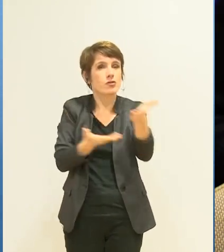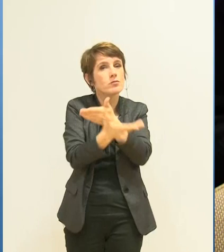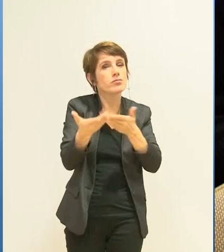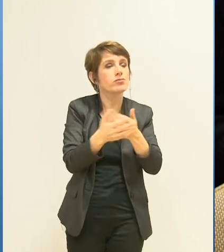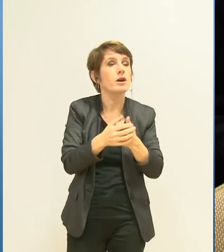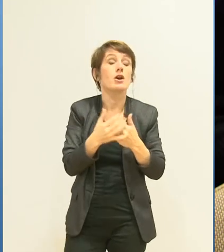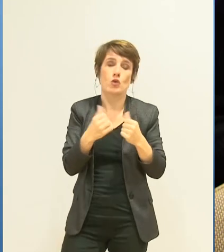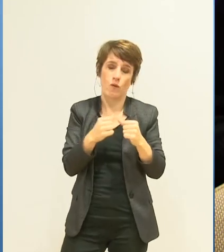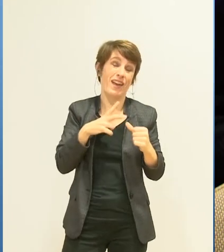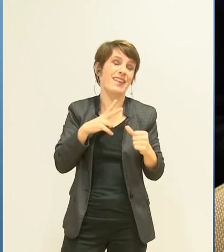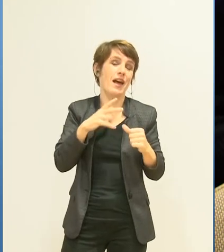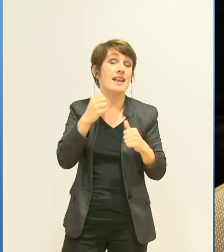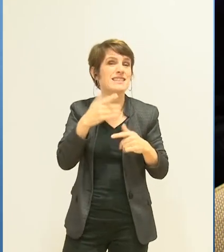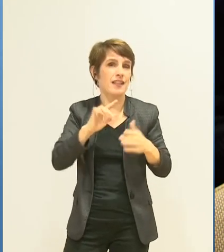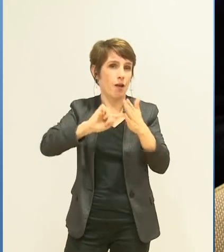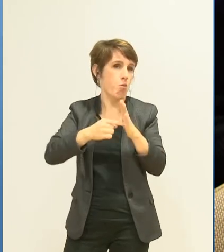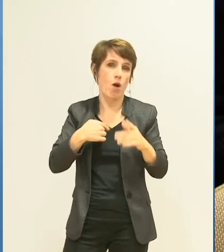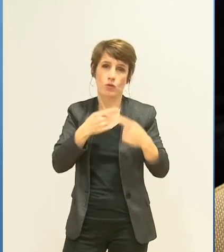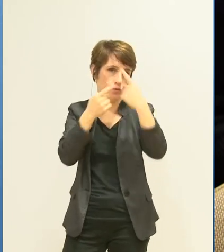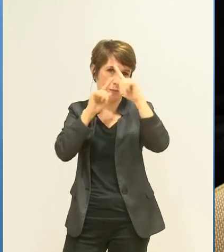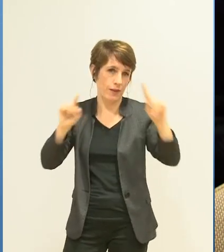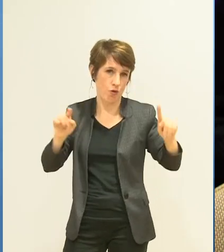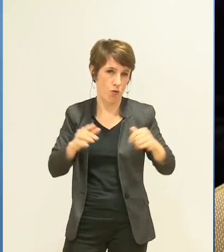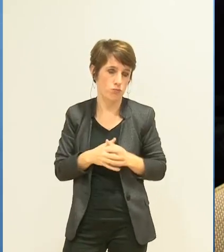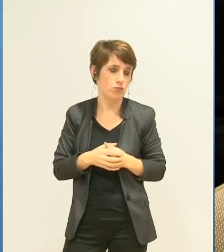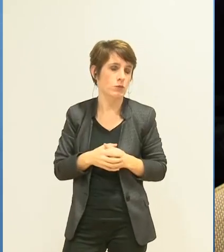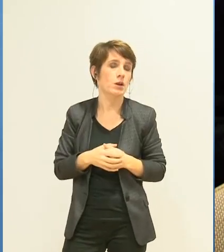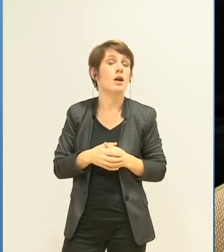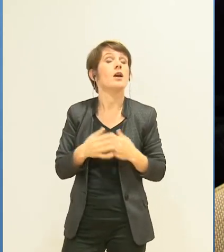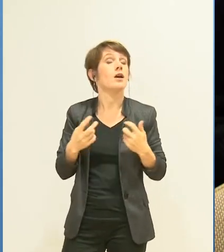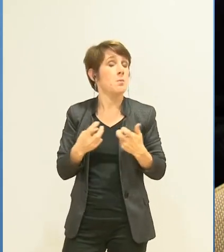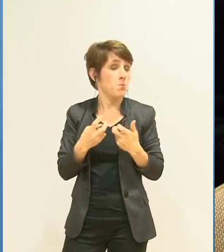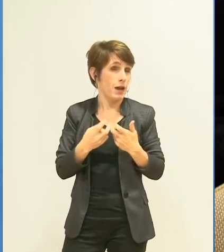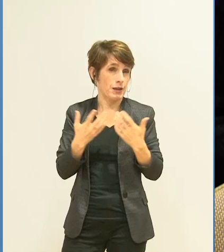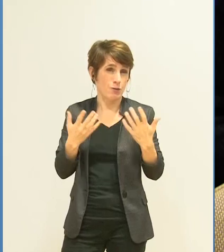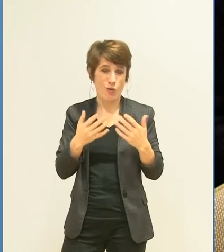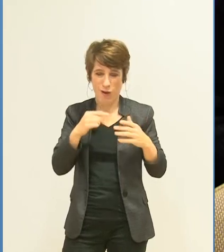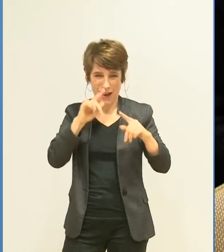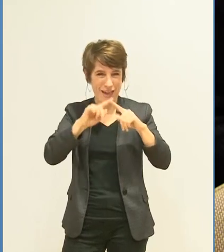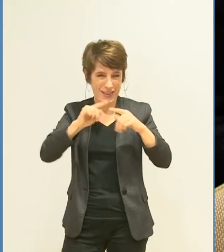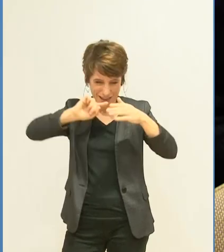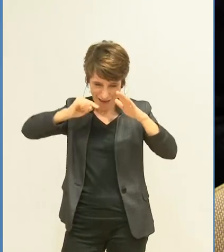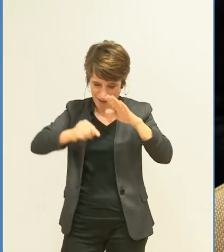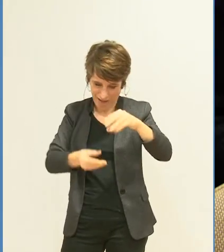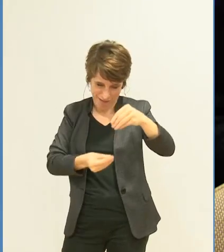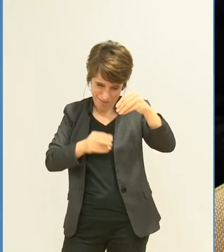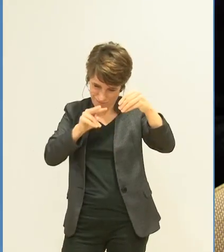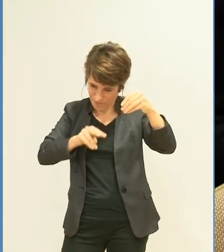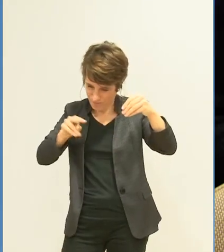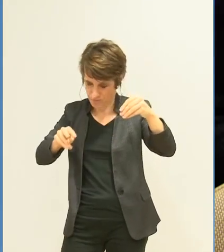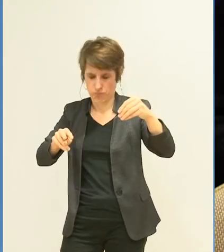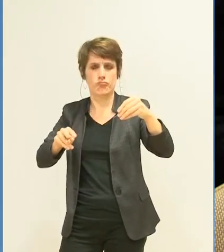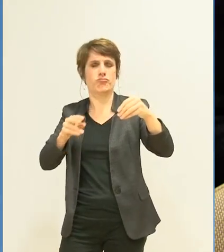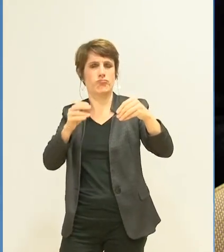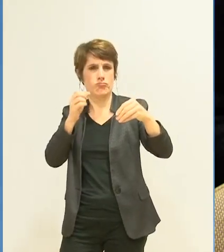que nous ne partageons pas nous pointons de vraie contradiction quand nous rentrons dans le détail de vos préconisations prenons la